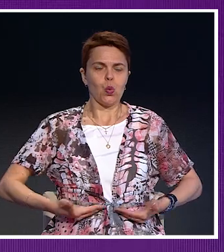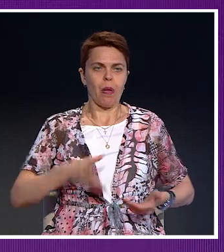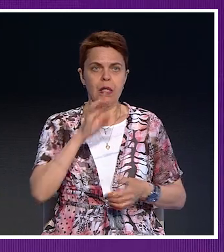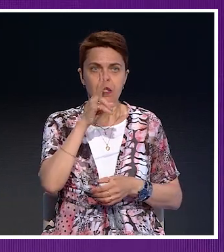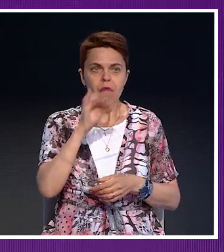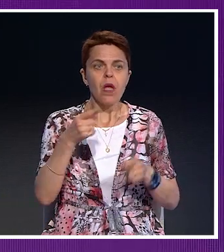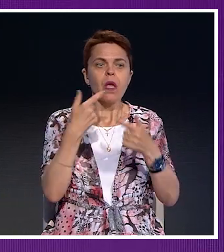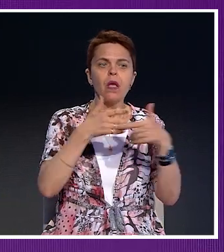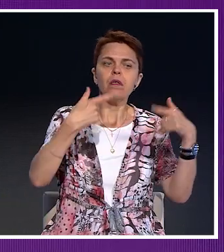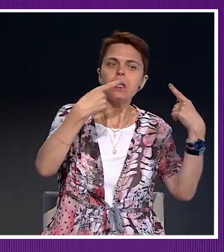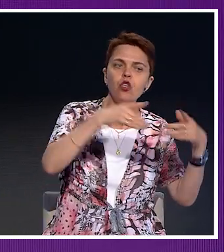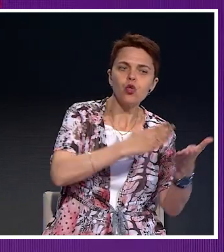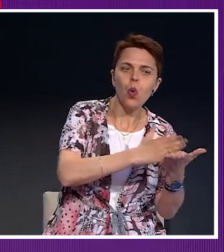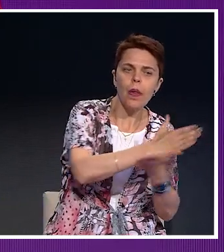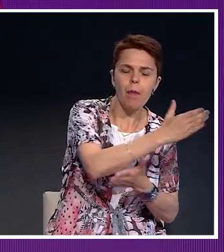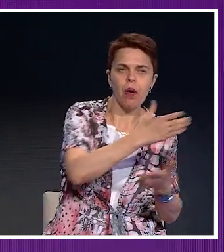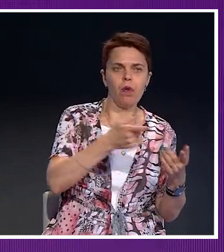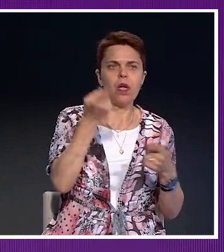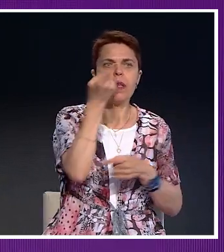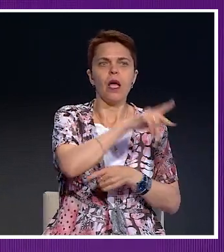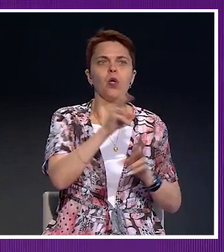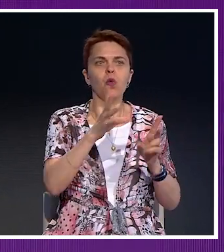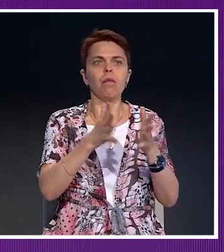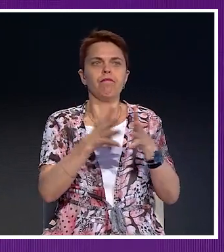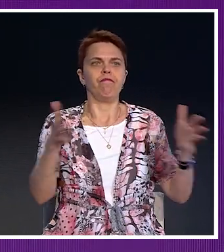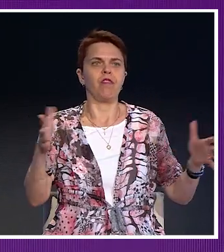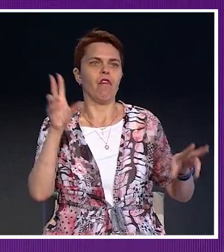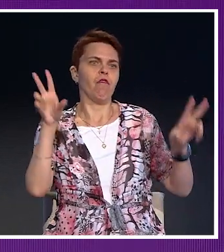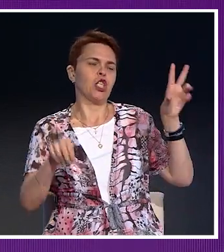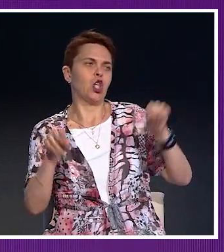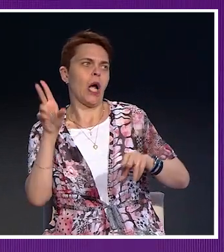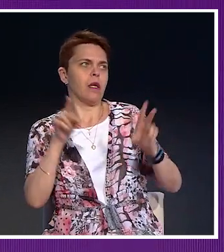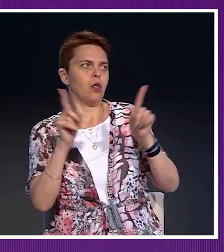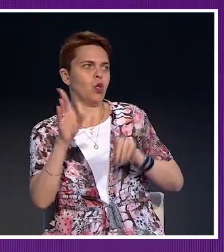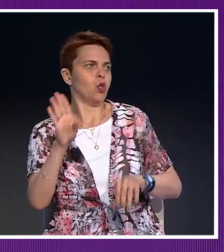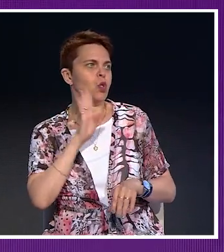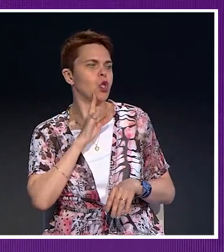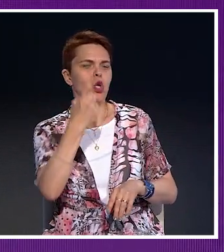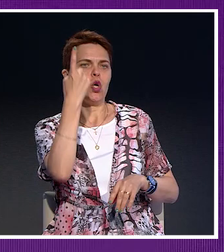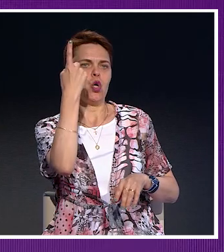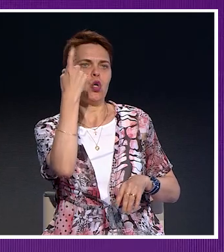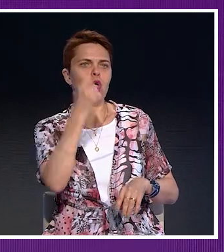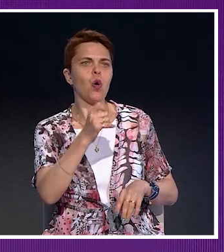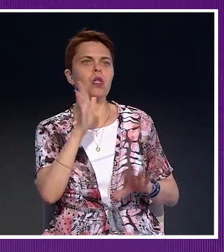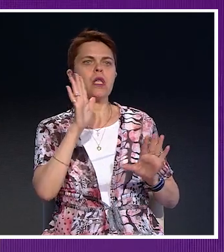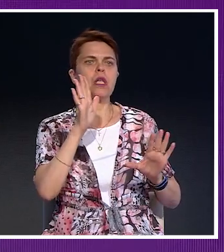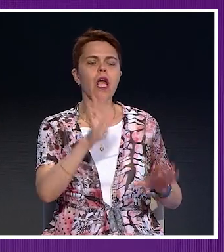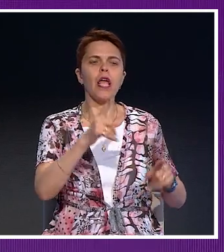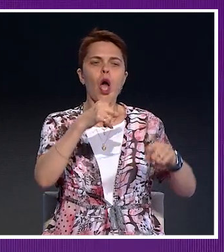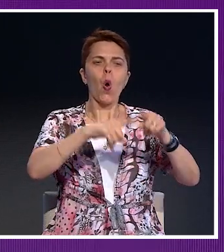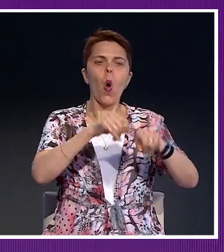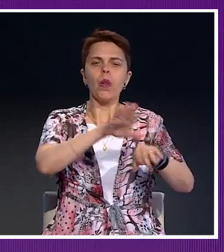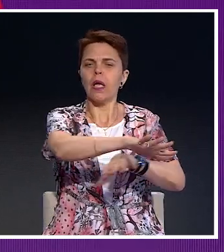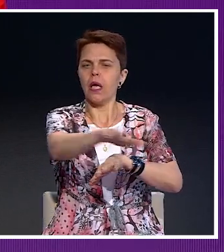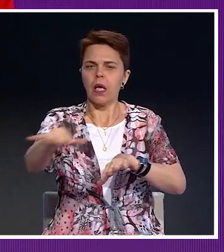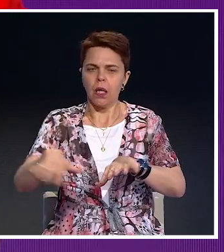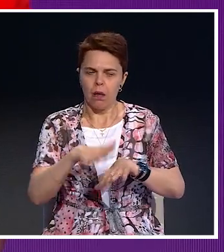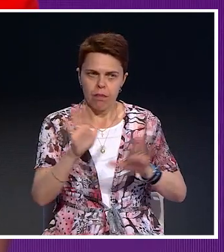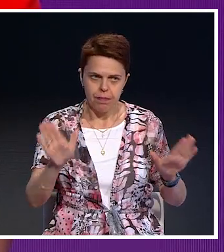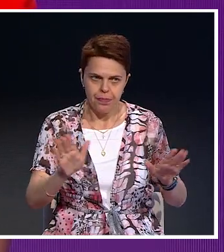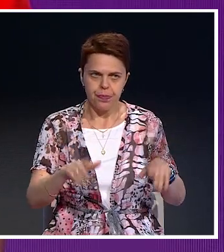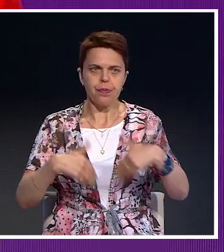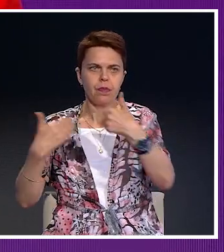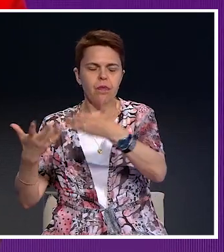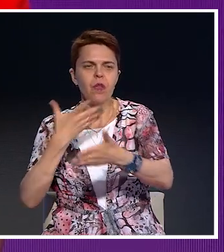багато змін в цьому напрямку. Так, частка тих, хто вважає, що жінка має 100% приділяти час тільки родині, знижується